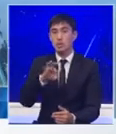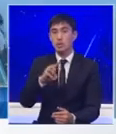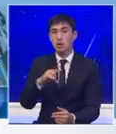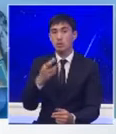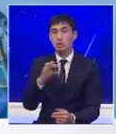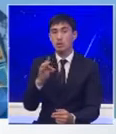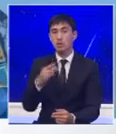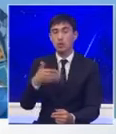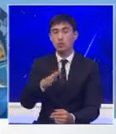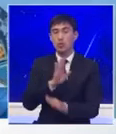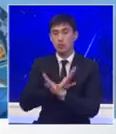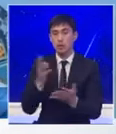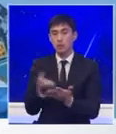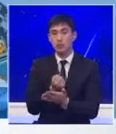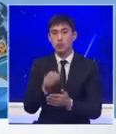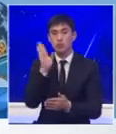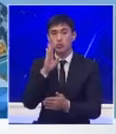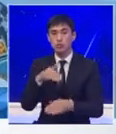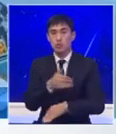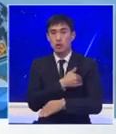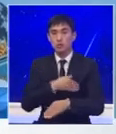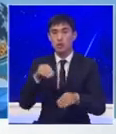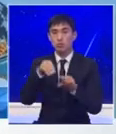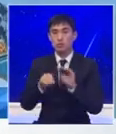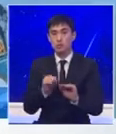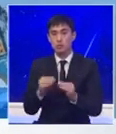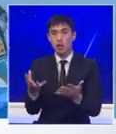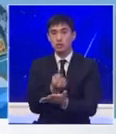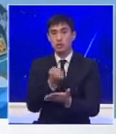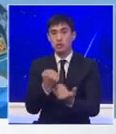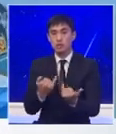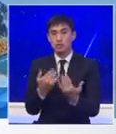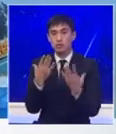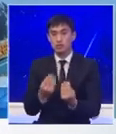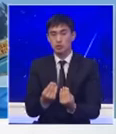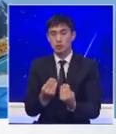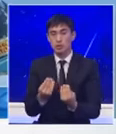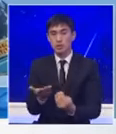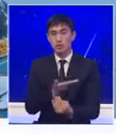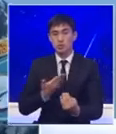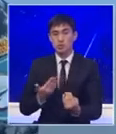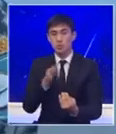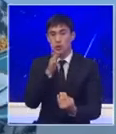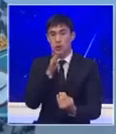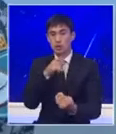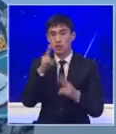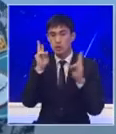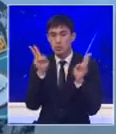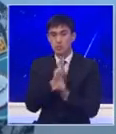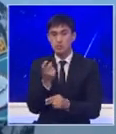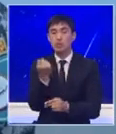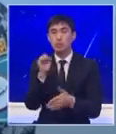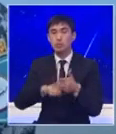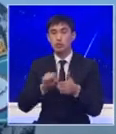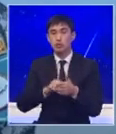де судың температурасы, судың құрамы, және балықтар алынды. Әлі күнге біз, қазір уақытта біз білеміз, не деген